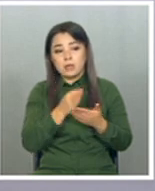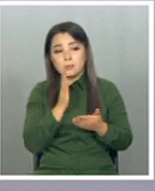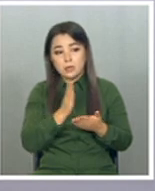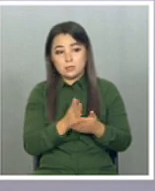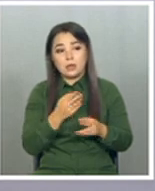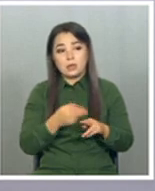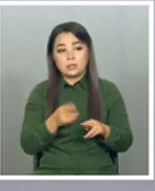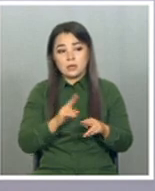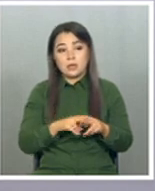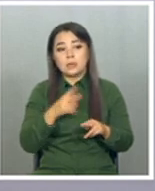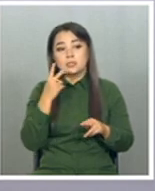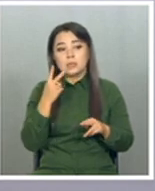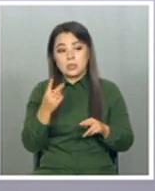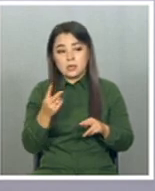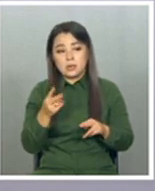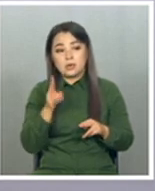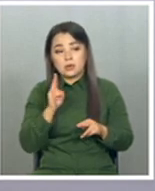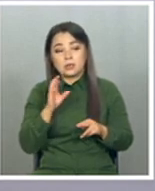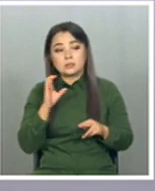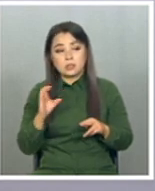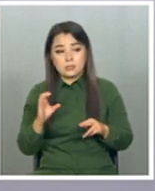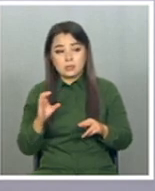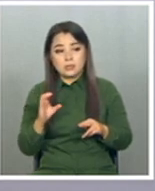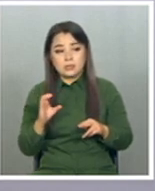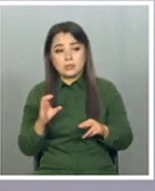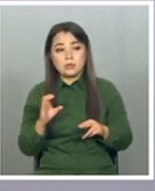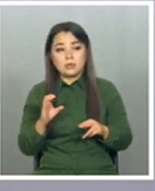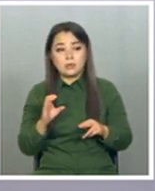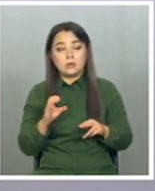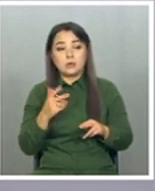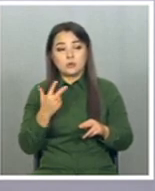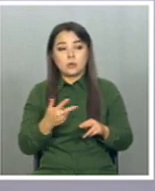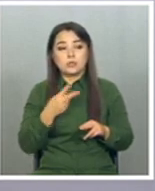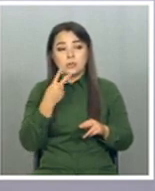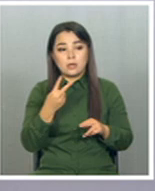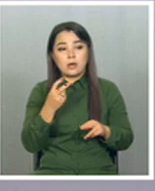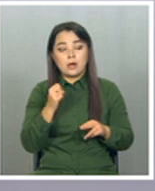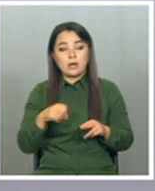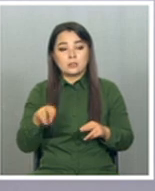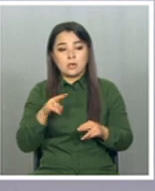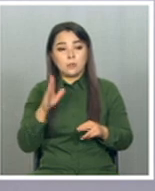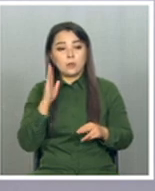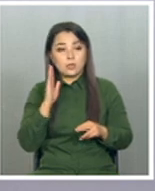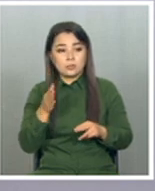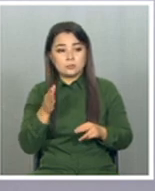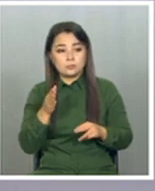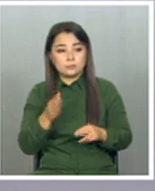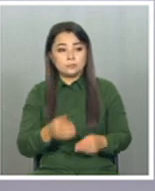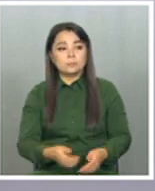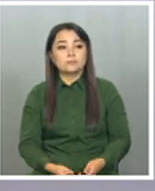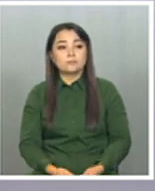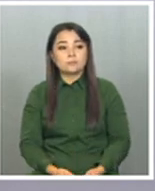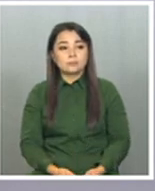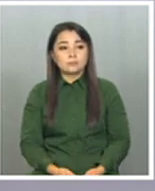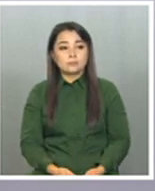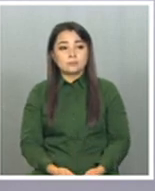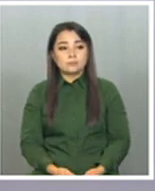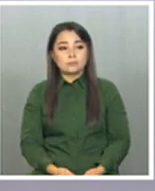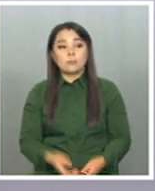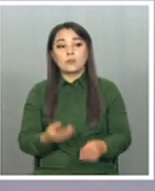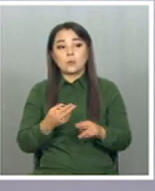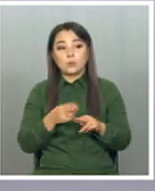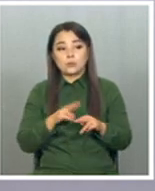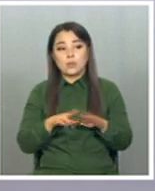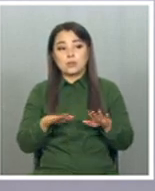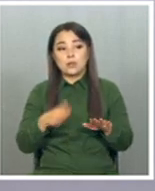Яғни, 2 КЦ, ол тең болады 3-тен 2 АД-ға. Ал, осы